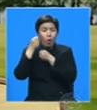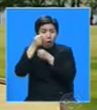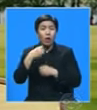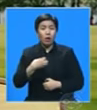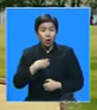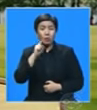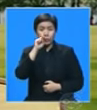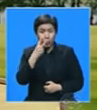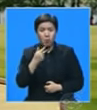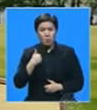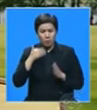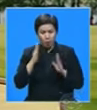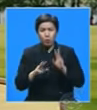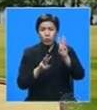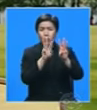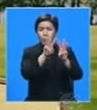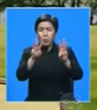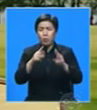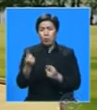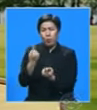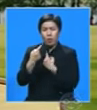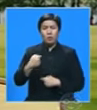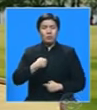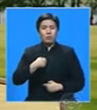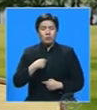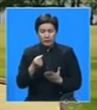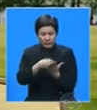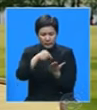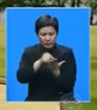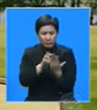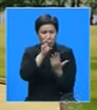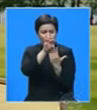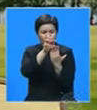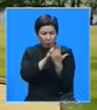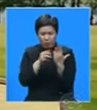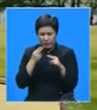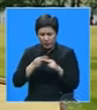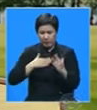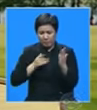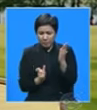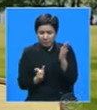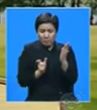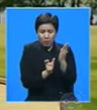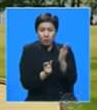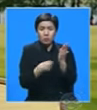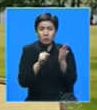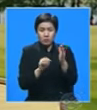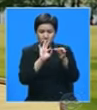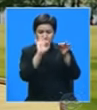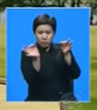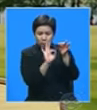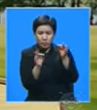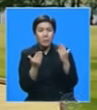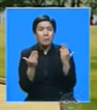องเนี่ยก็มีการถูกบิดเบือนในโซเชียลเน็ตเวิร์กนะครับมีปลอมเอกสารหัวท้ายมีลายเซ็นผมเองข้อความภายในก็ท่